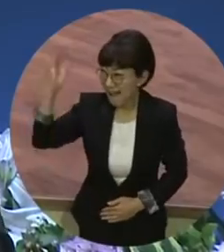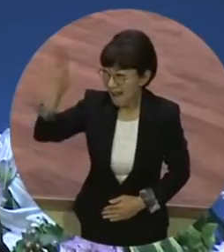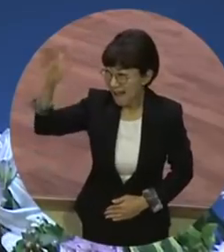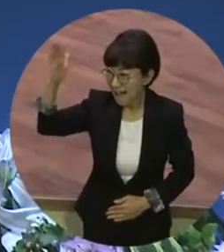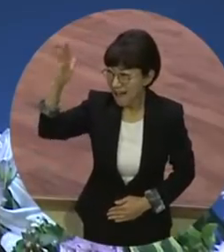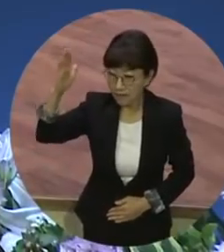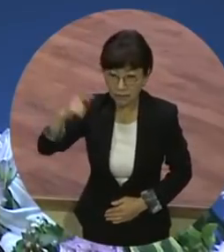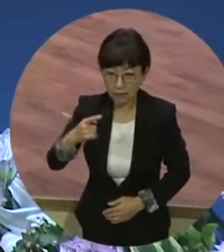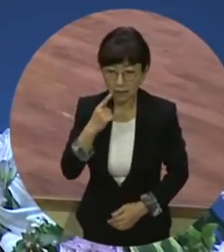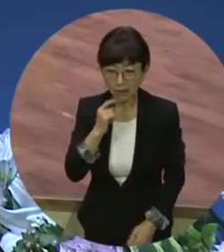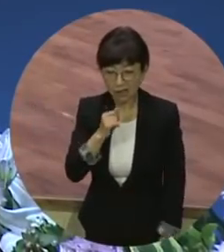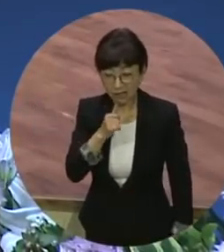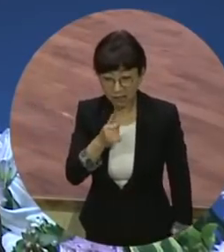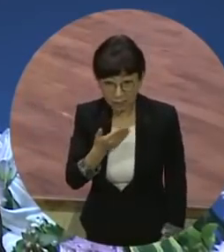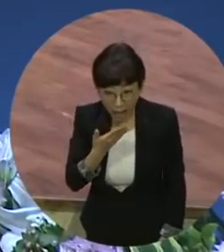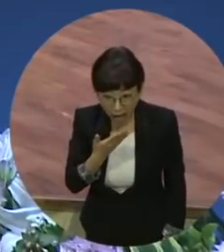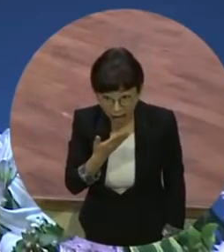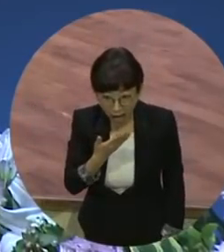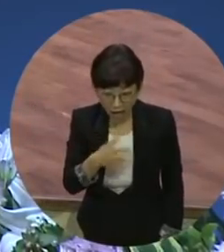앞에서 잠을 잡니다.